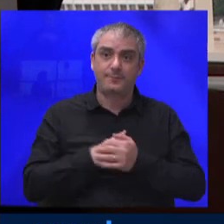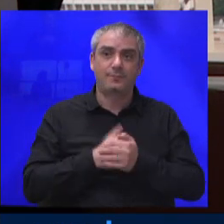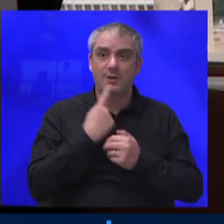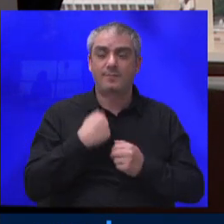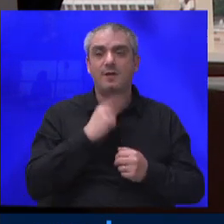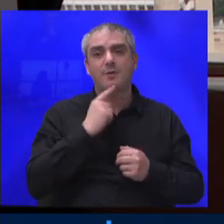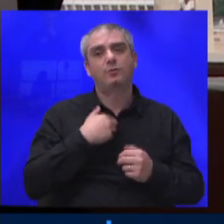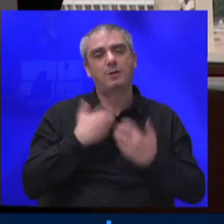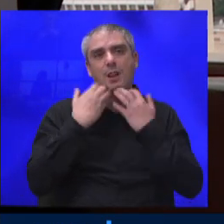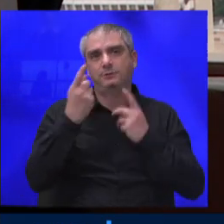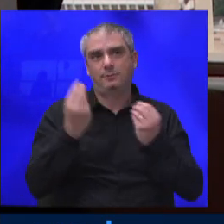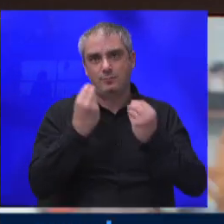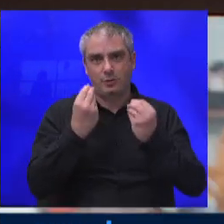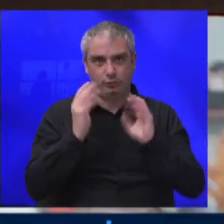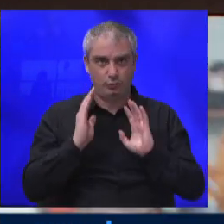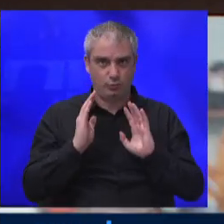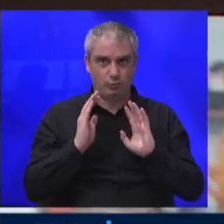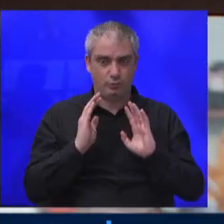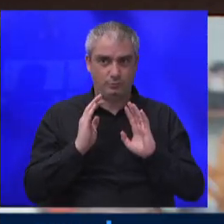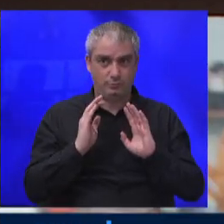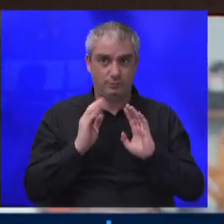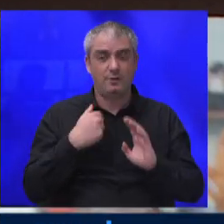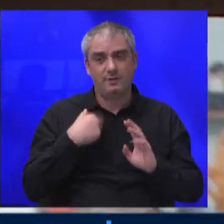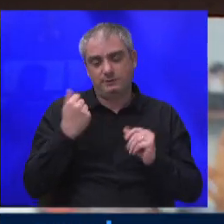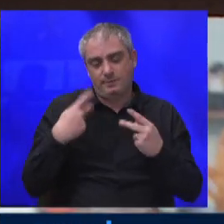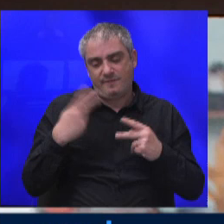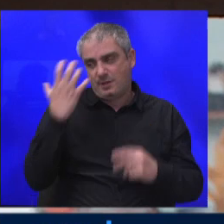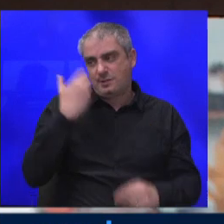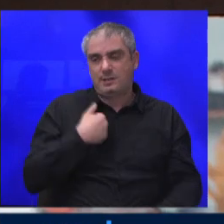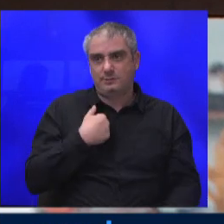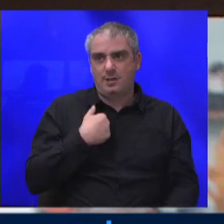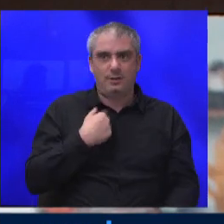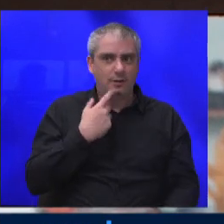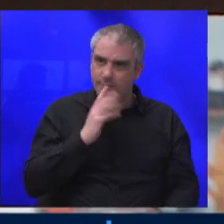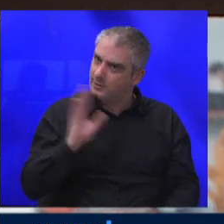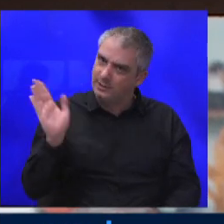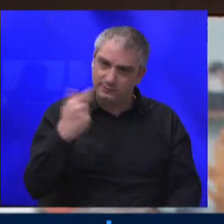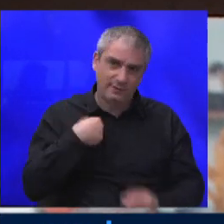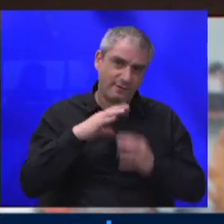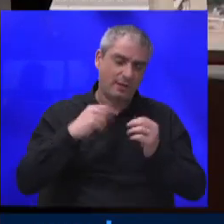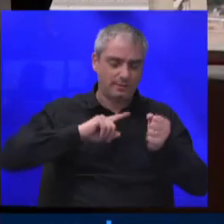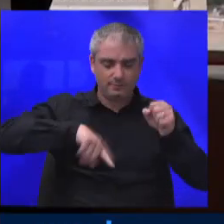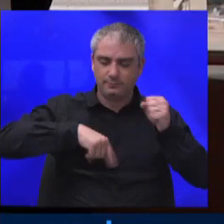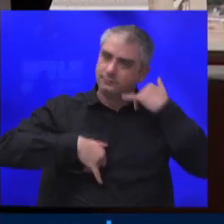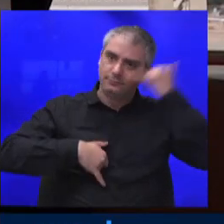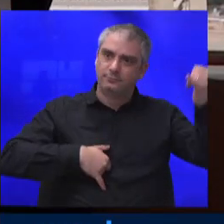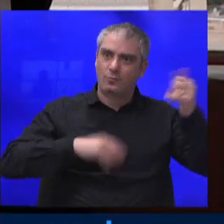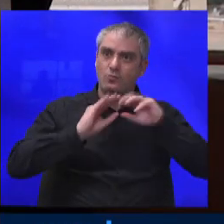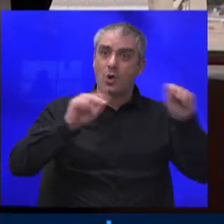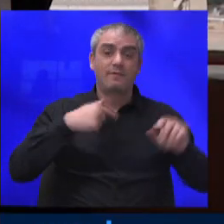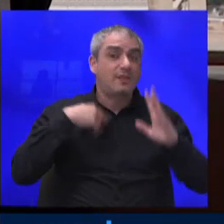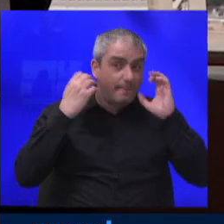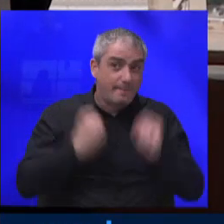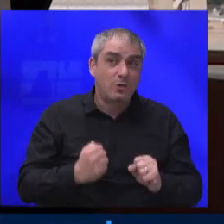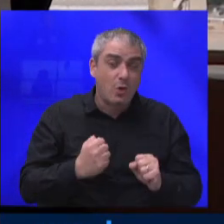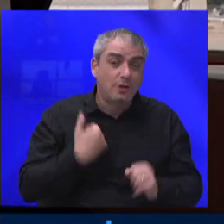ואומרת לי, אמא, אני רוצה לספח משהו, ואני כזה שתכנסי עליי, מצאתי החוצה והתחלתי לחייג למורה, ואני בטוחה שאני הולכת